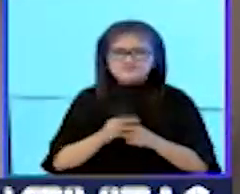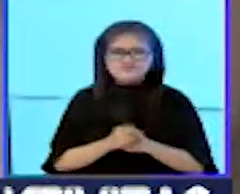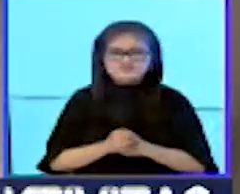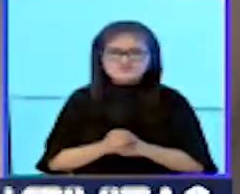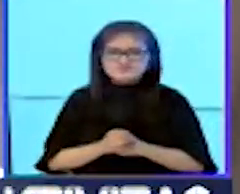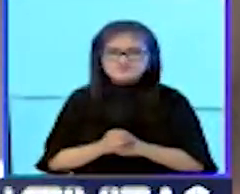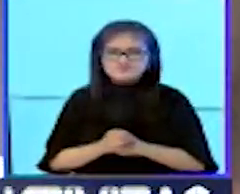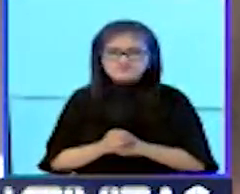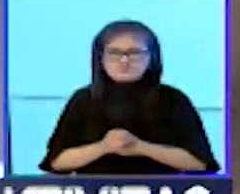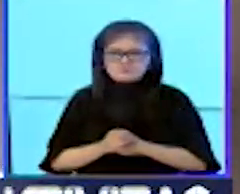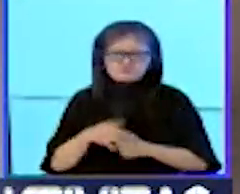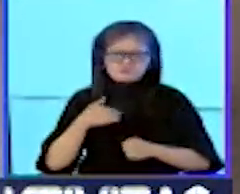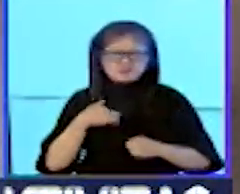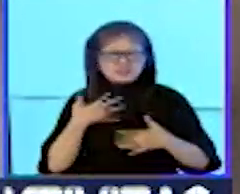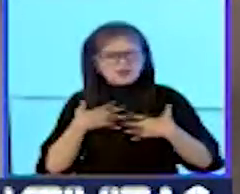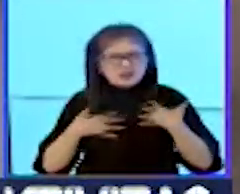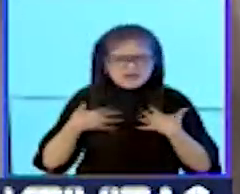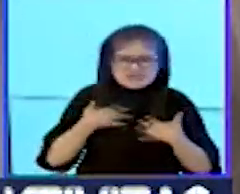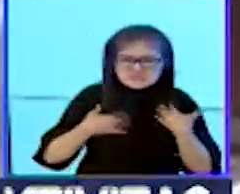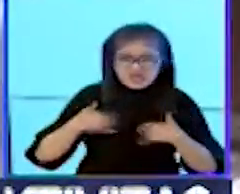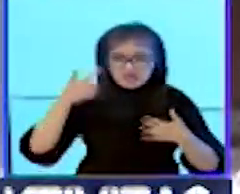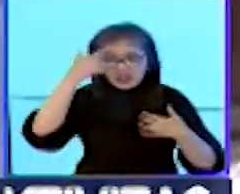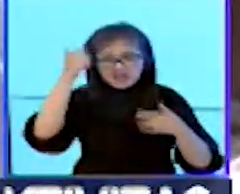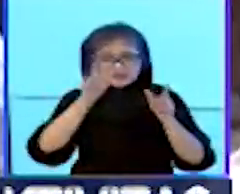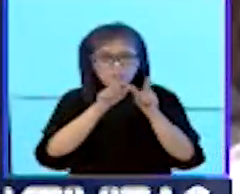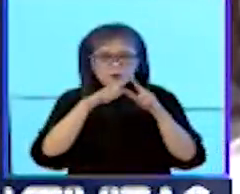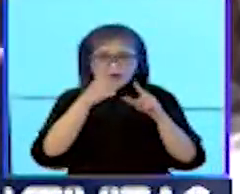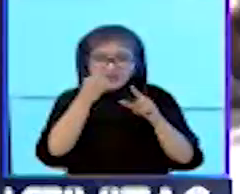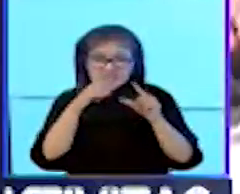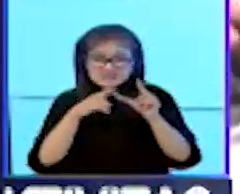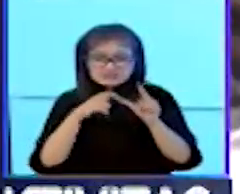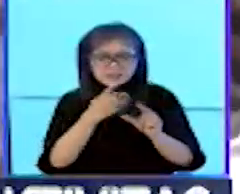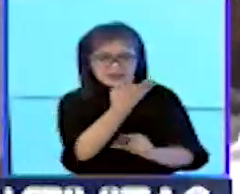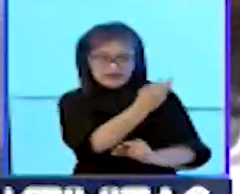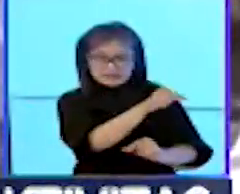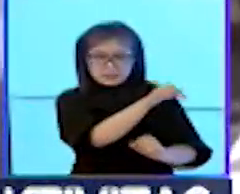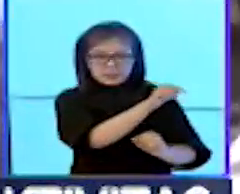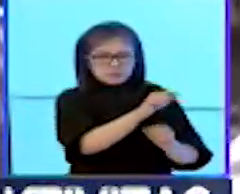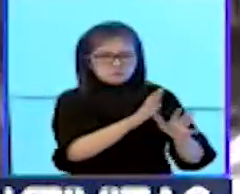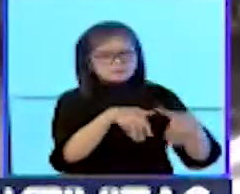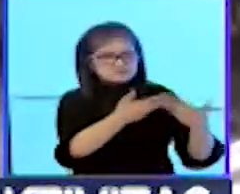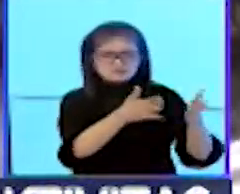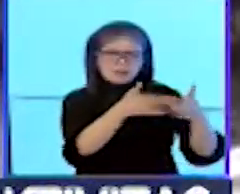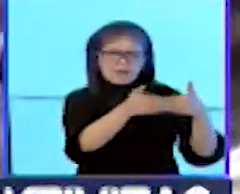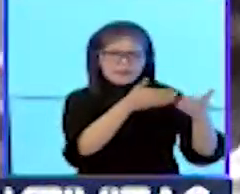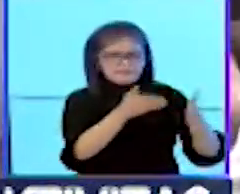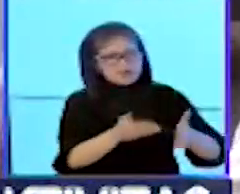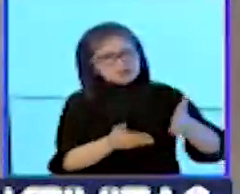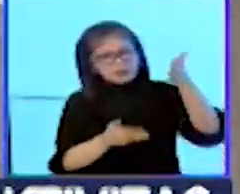Meski sempat terjadi ketegangan antara ahli waris dan pemerintah desa setempat, pemilik lahan akhirnya bersedia membongkar tembok yang